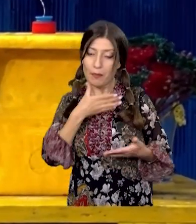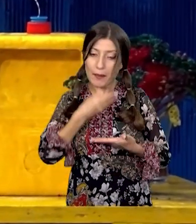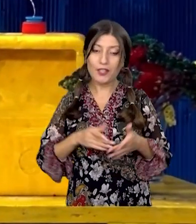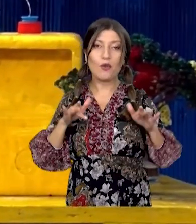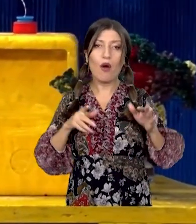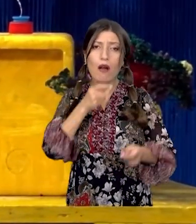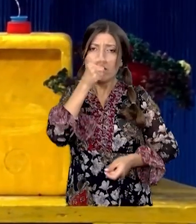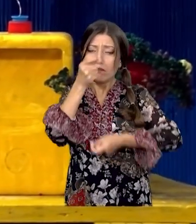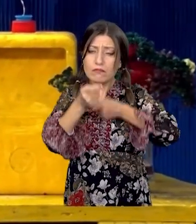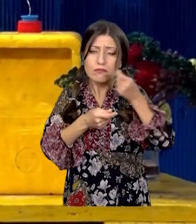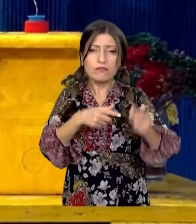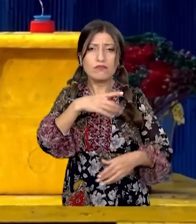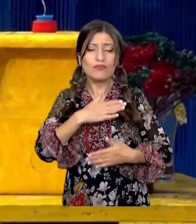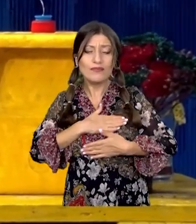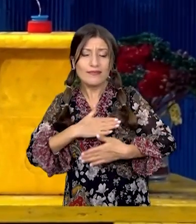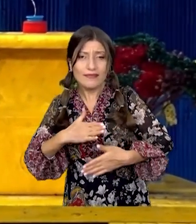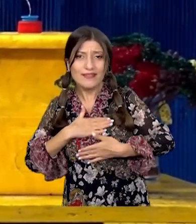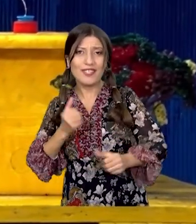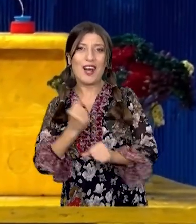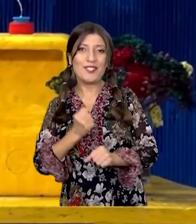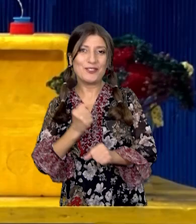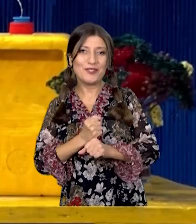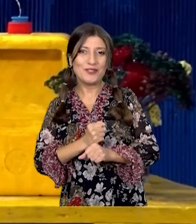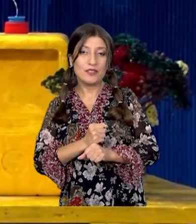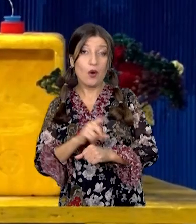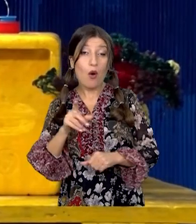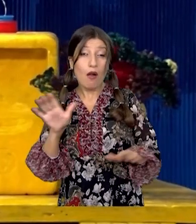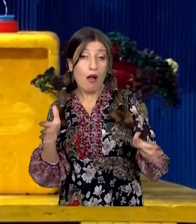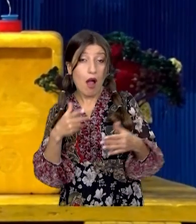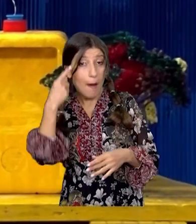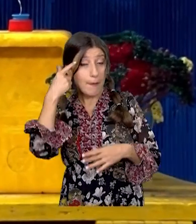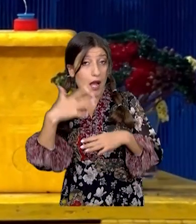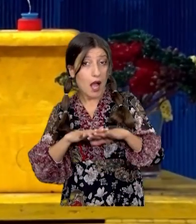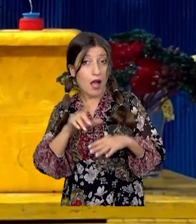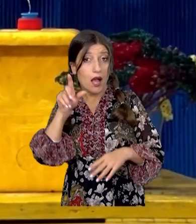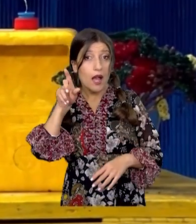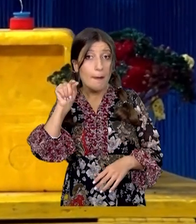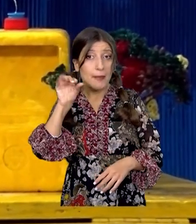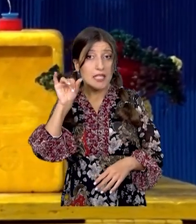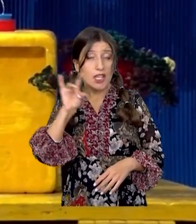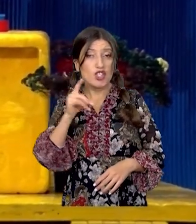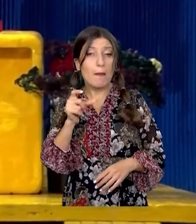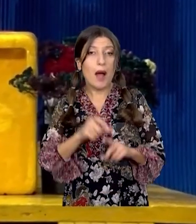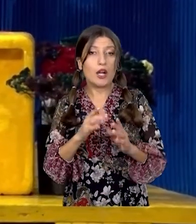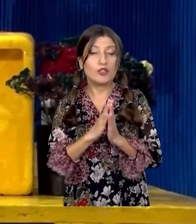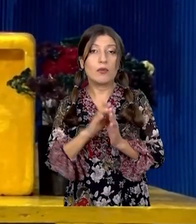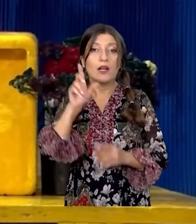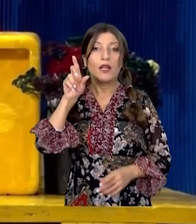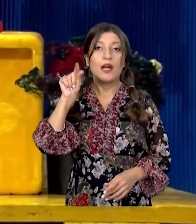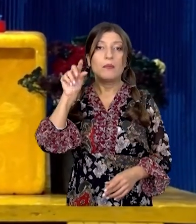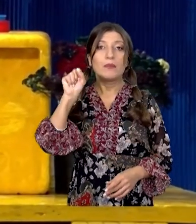մենք մեր գործը անում ենք բացախնդրությամբ, սիրելի պսիկներ ու մեծիկներ, հանկարծ չկարծեք, թե բծերը մեզնից ինչ-որ բան են